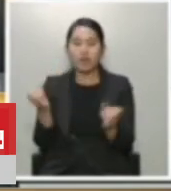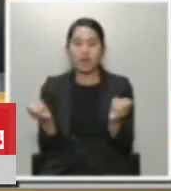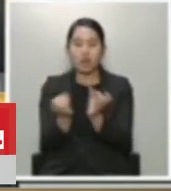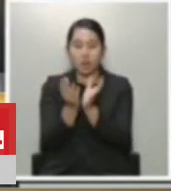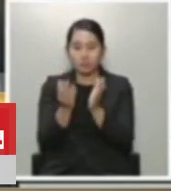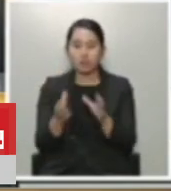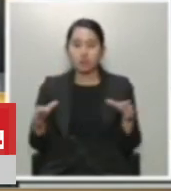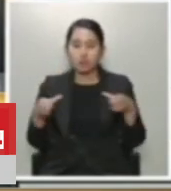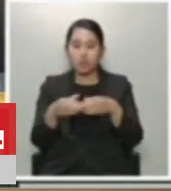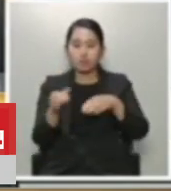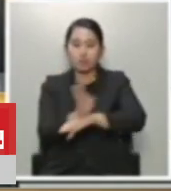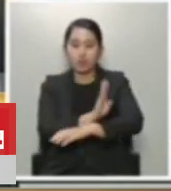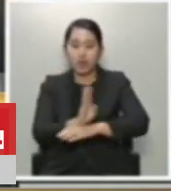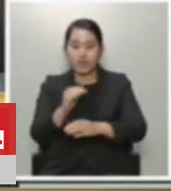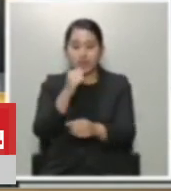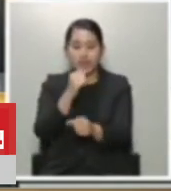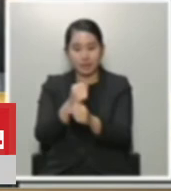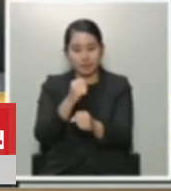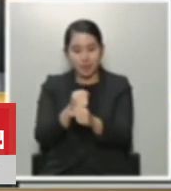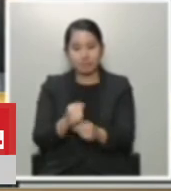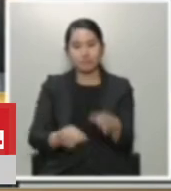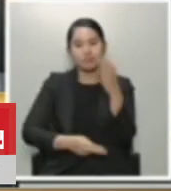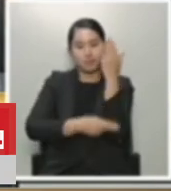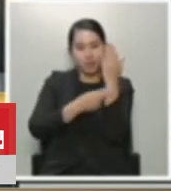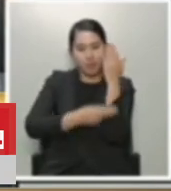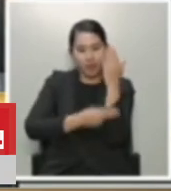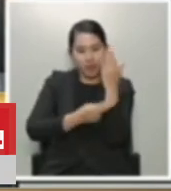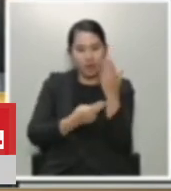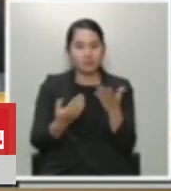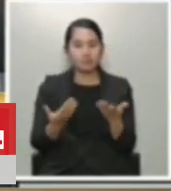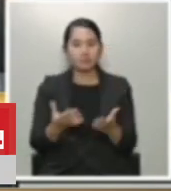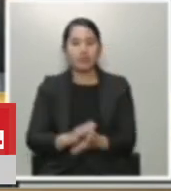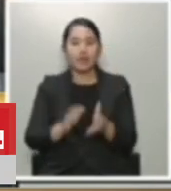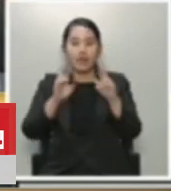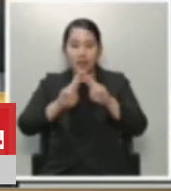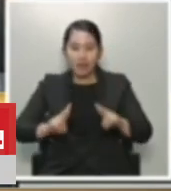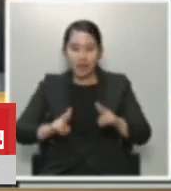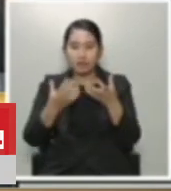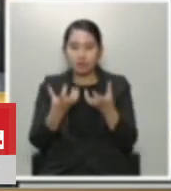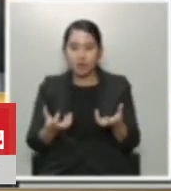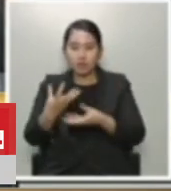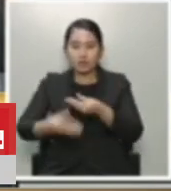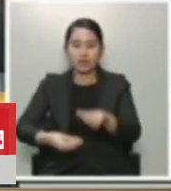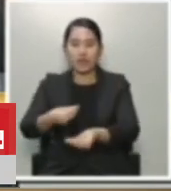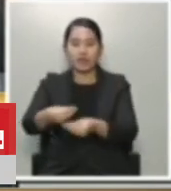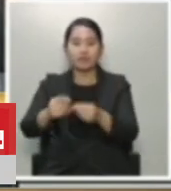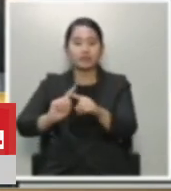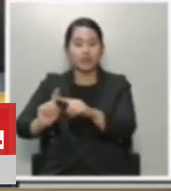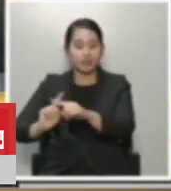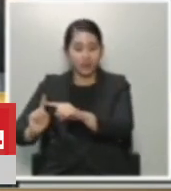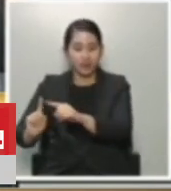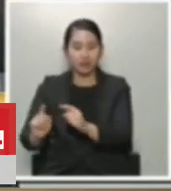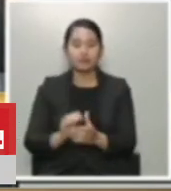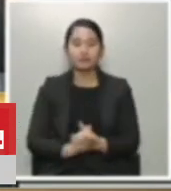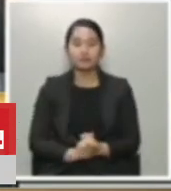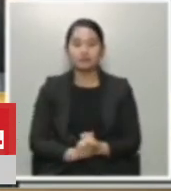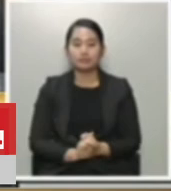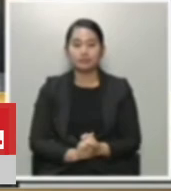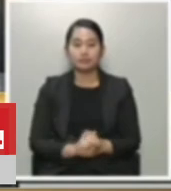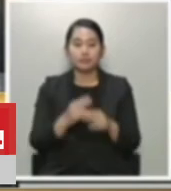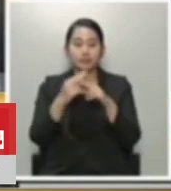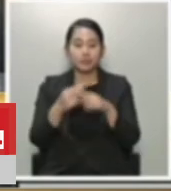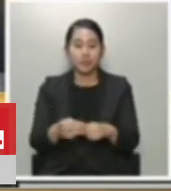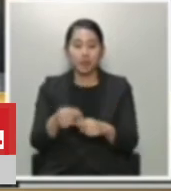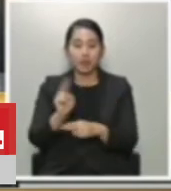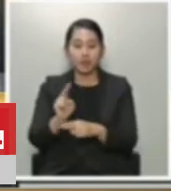ธุรกิจผู้ประกอบการค้าไม่ว่าจะเป็นโรงแรมไม่ว่าจะเป็นร้านสินค้านะครับโดยเฉพาะนะครับในเรื่องของนะ